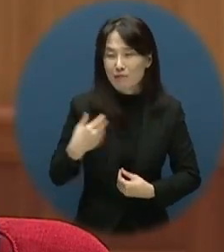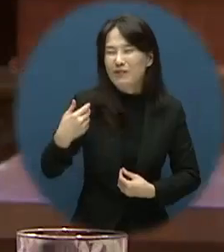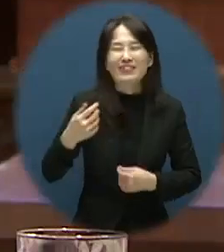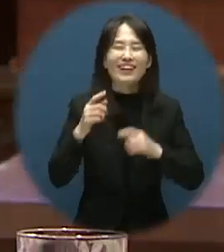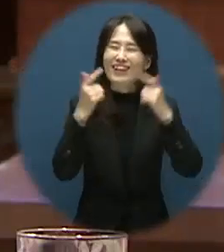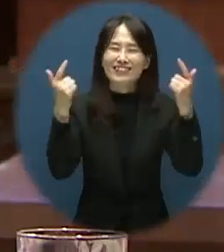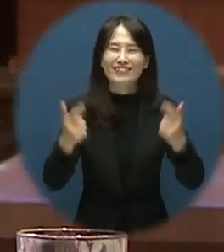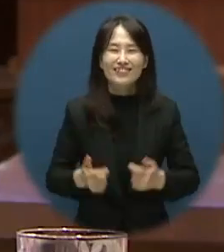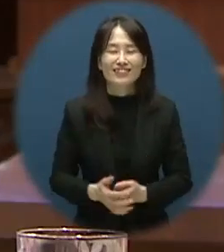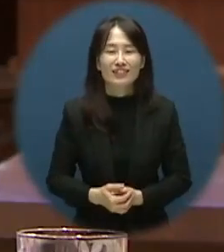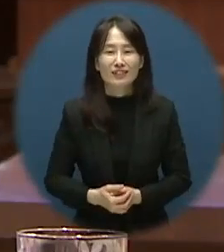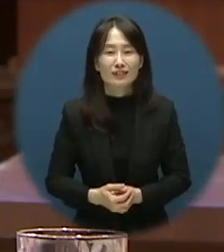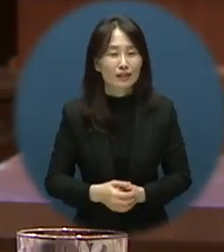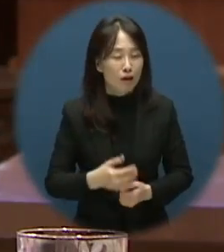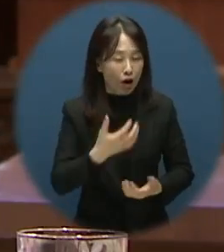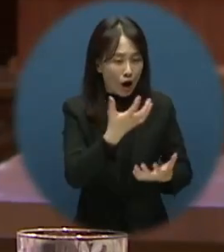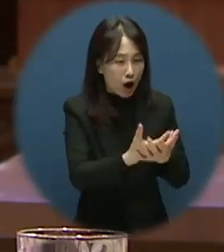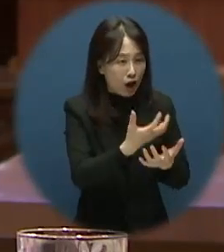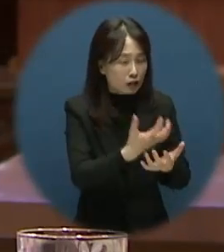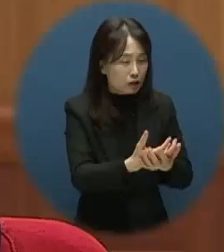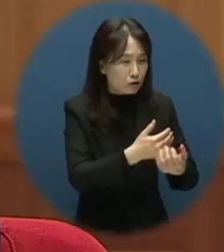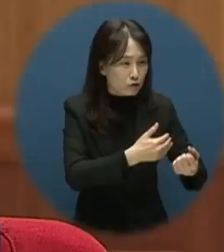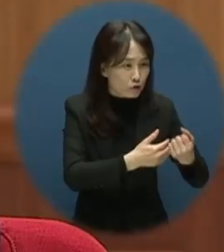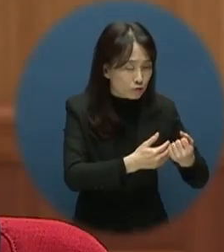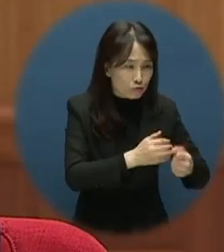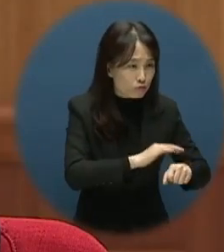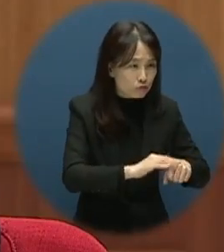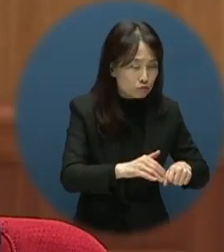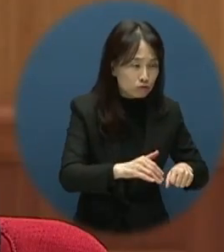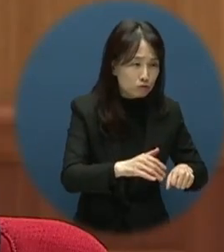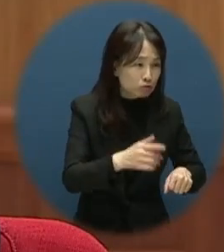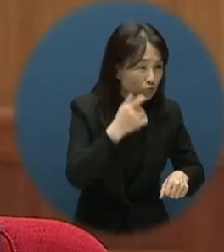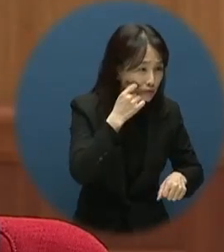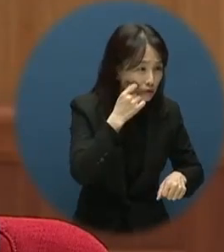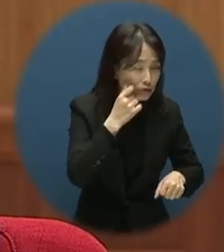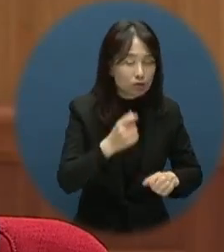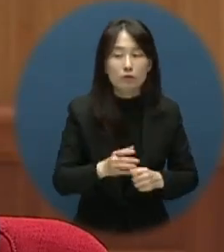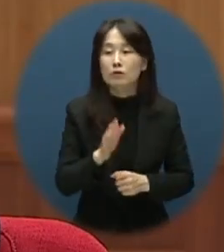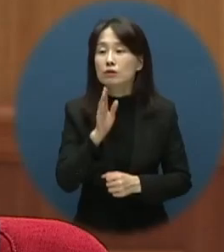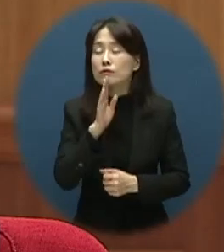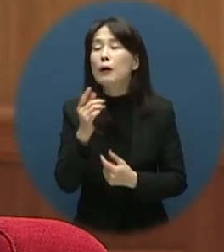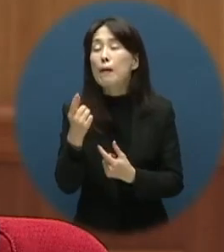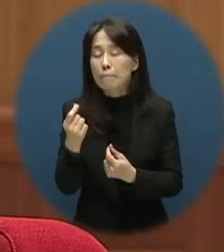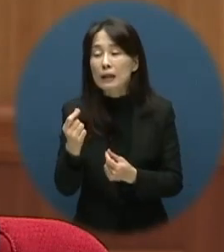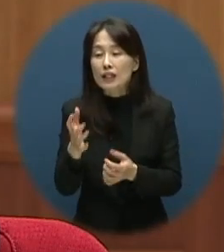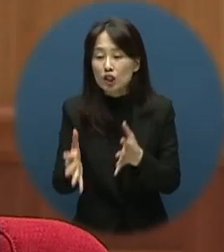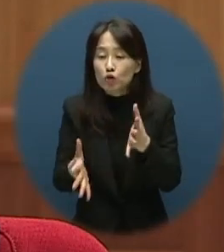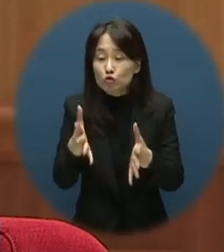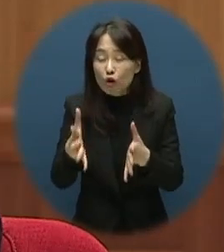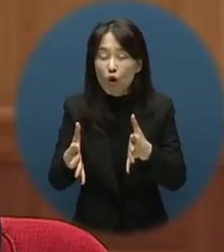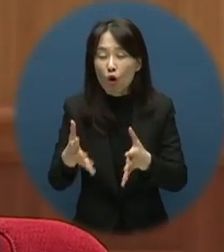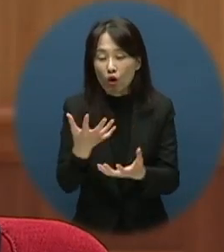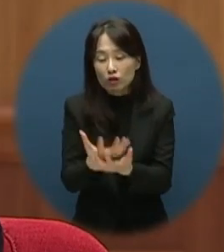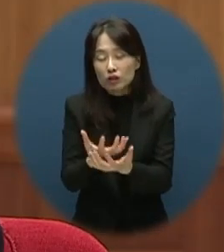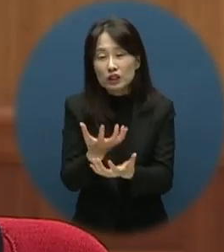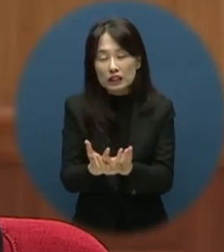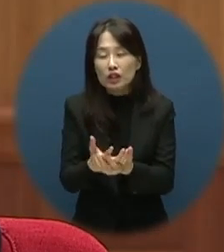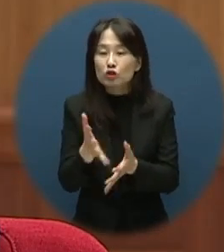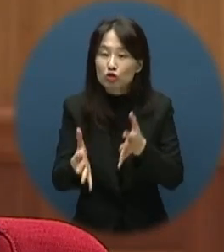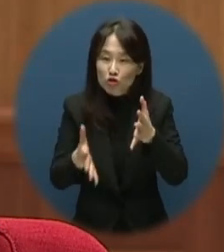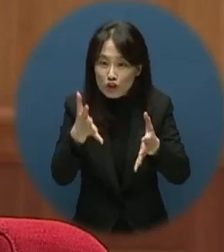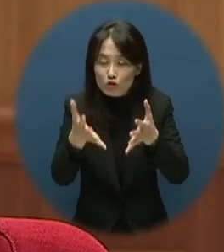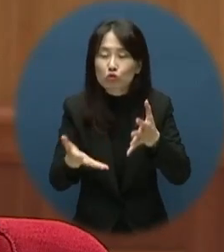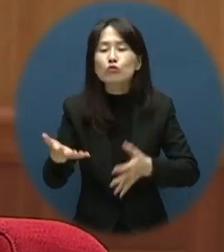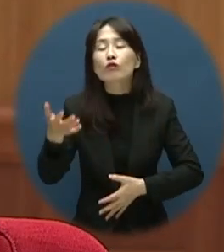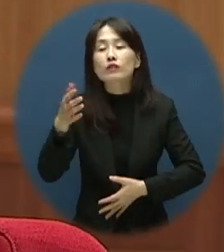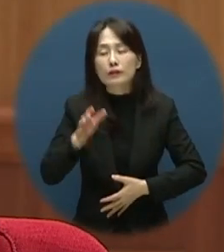그리고 한자 실력도 얼마 안 됐을 거 아닙니까? 한자 실력 얼마 안 되는 건 맞지만, 근데